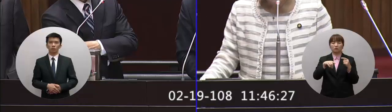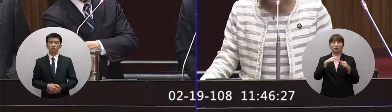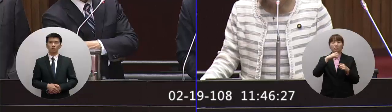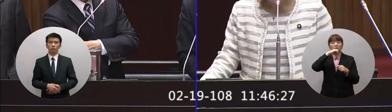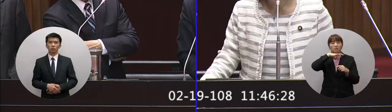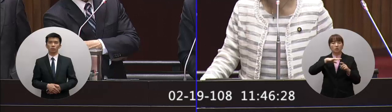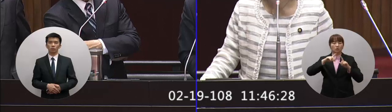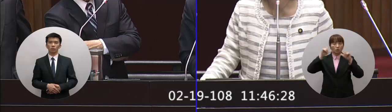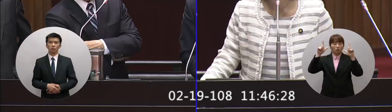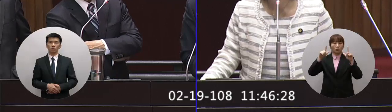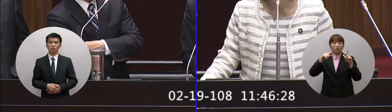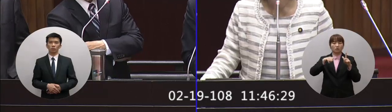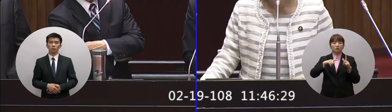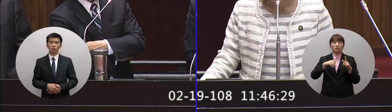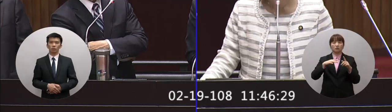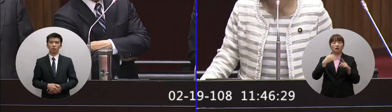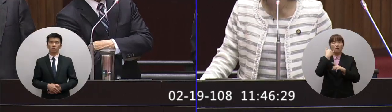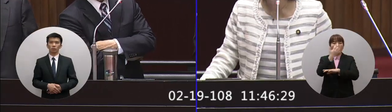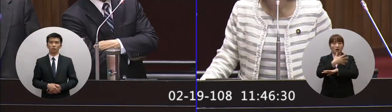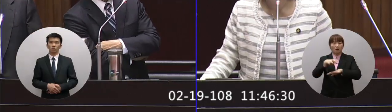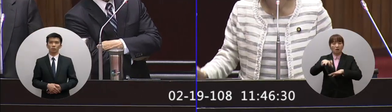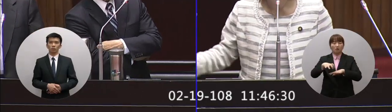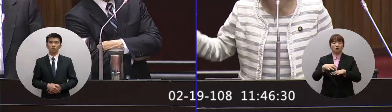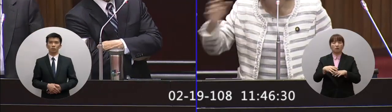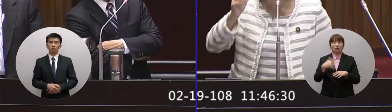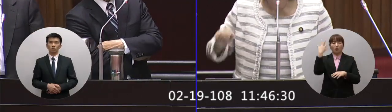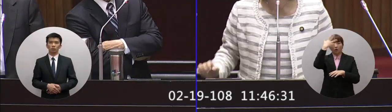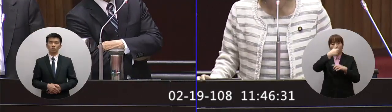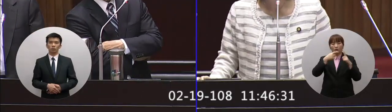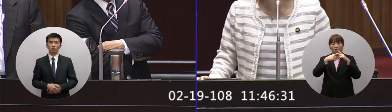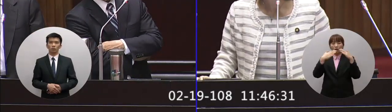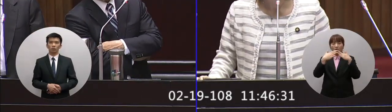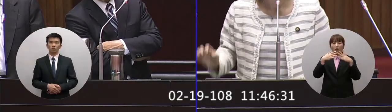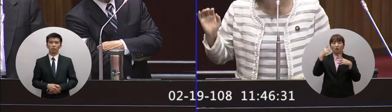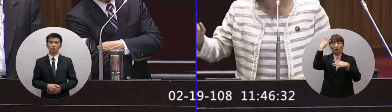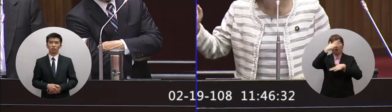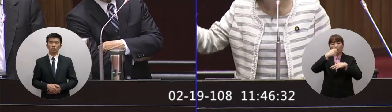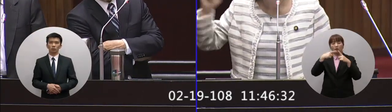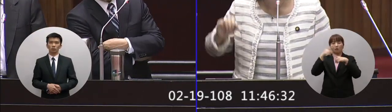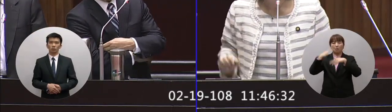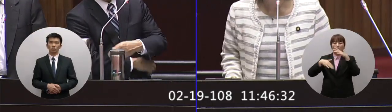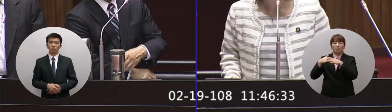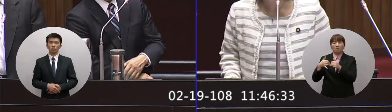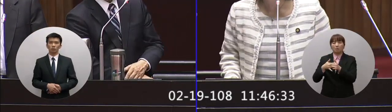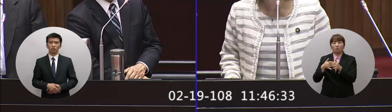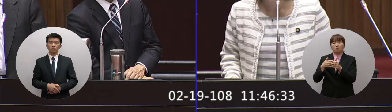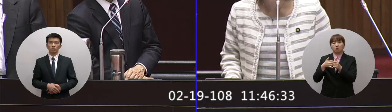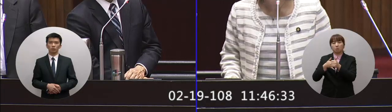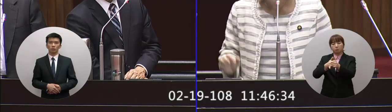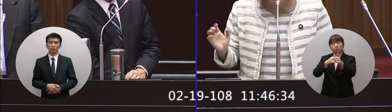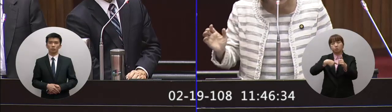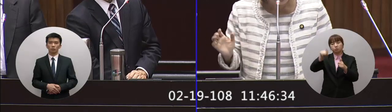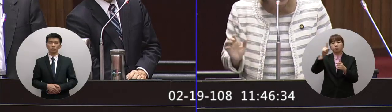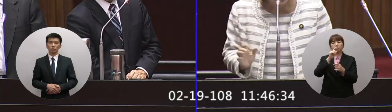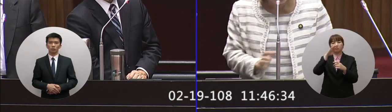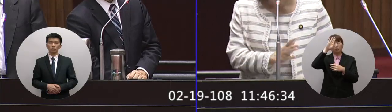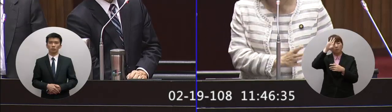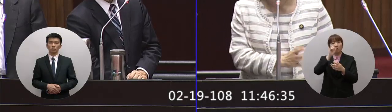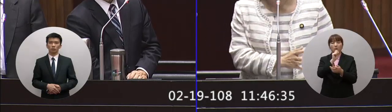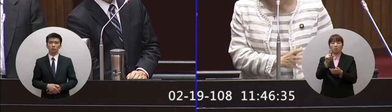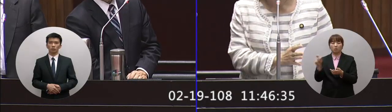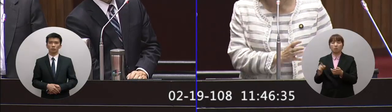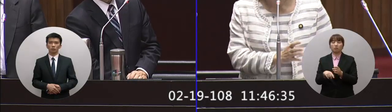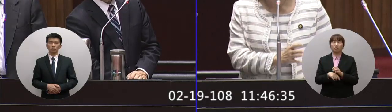屏东的这个旭海村这样子千岁车，老人家载着老人家出来看病过购物，所以这个情